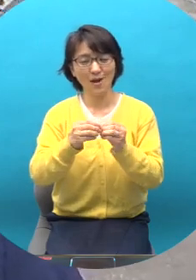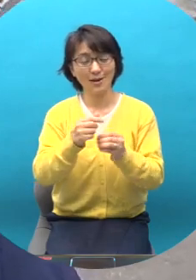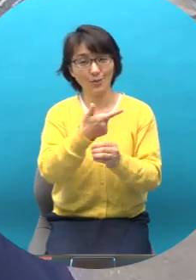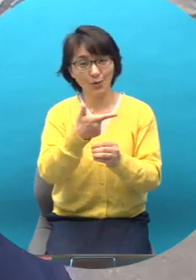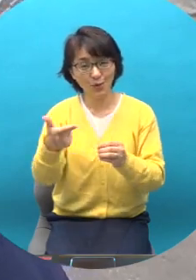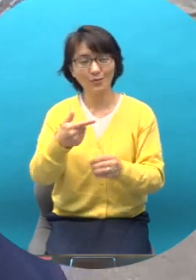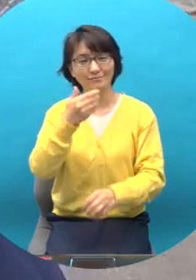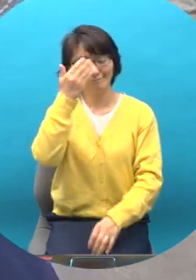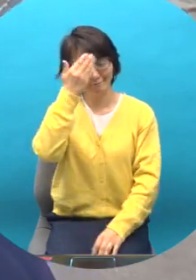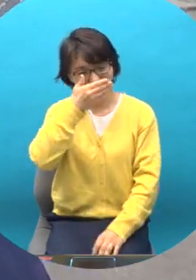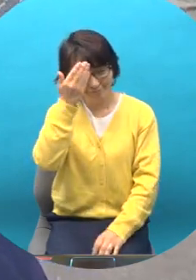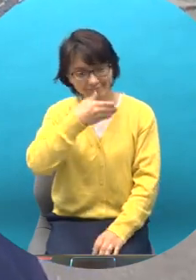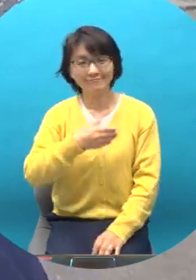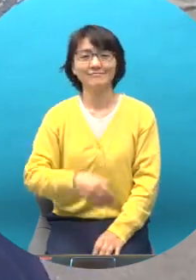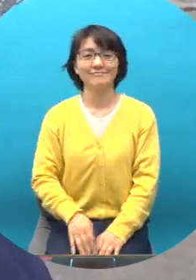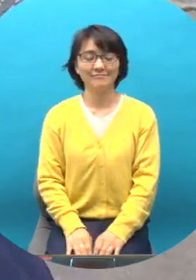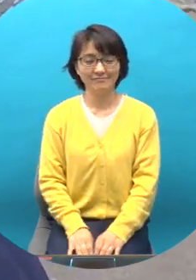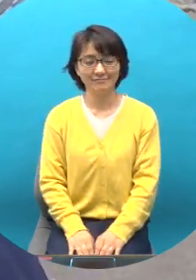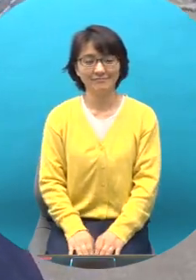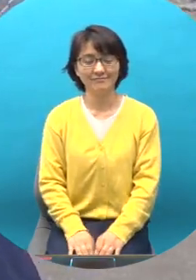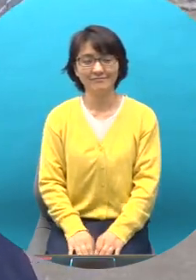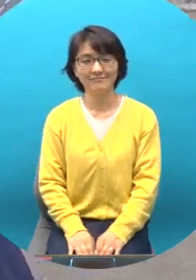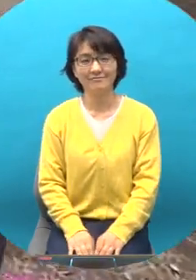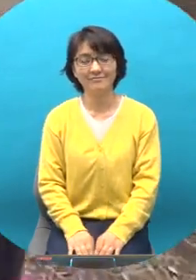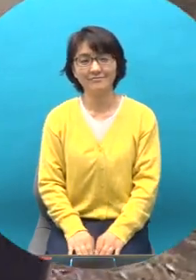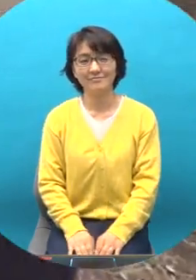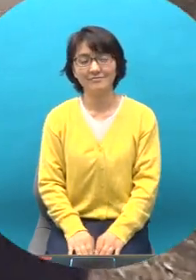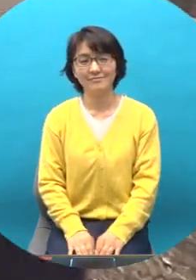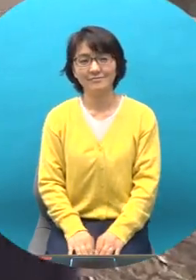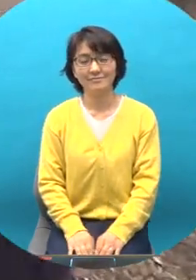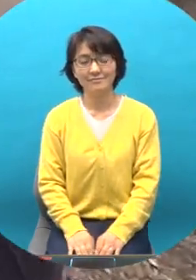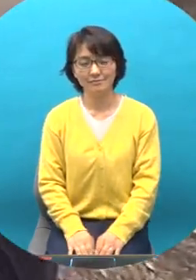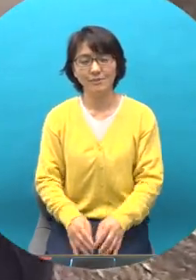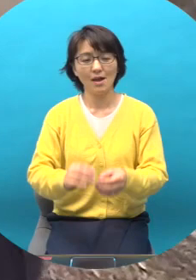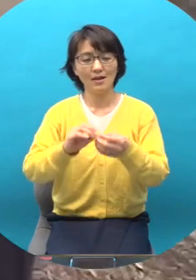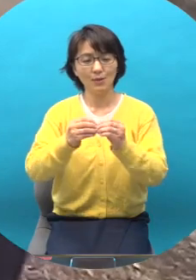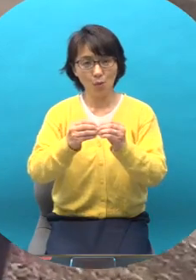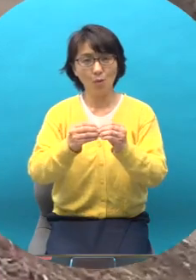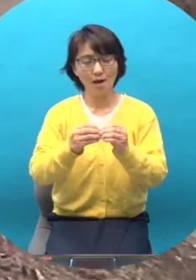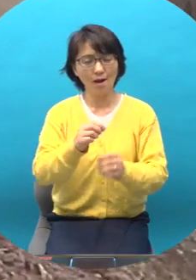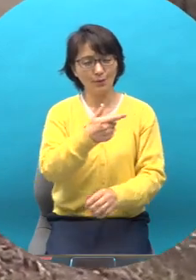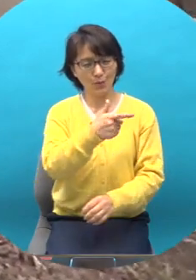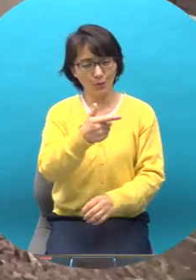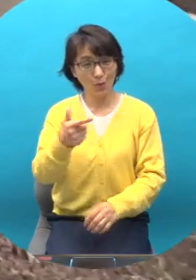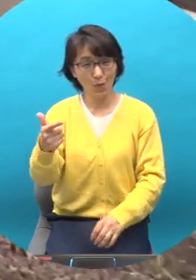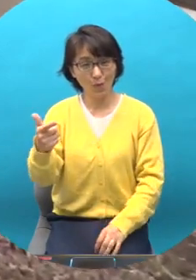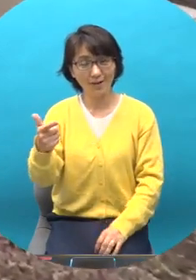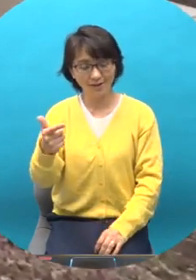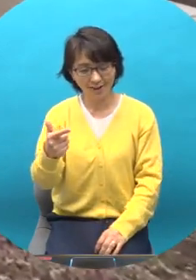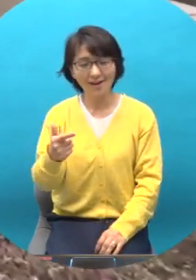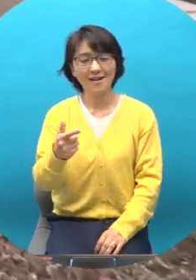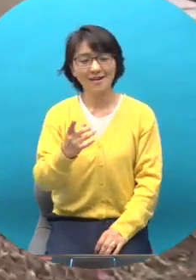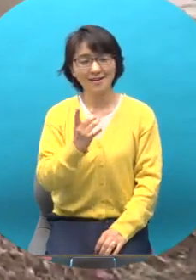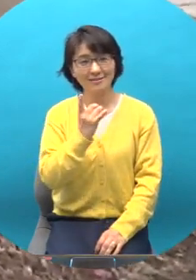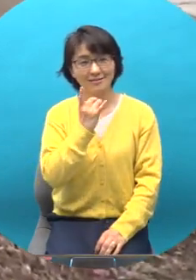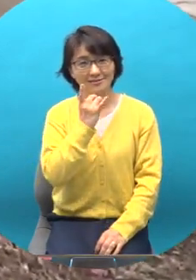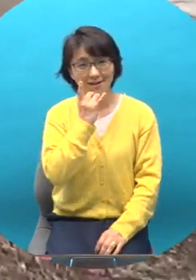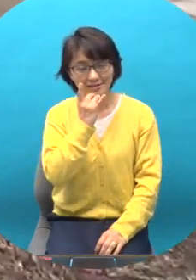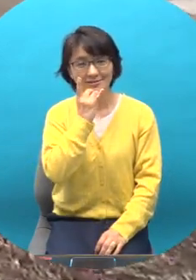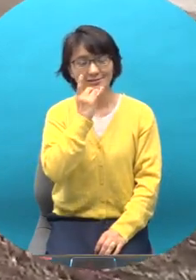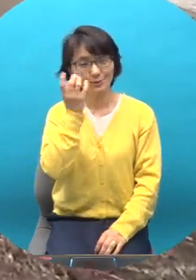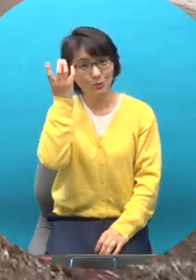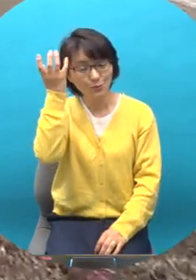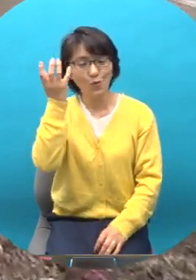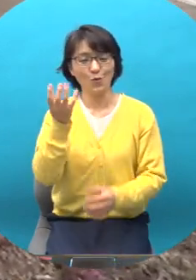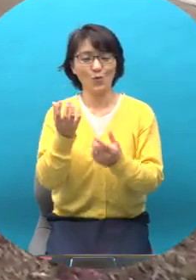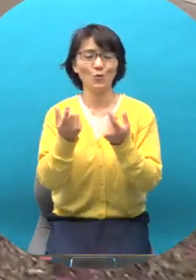構色があるんだなって思いました。 やっぱりこの色の華やかさっていうか、これは